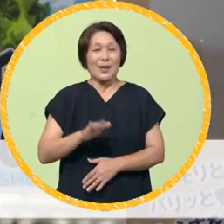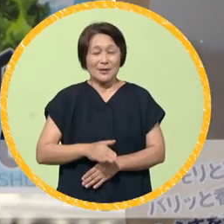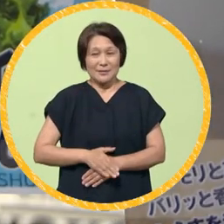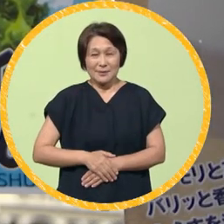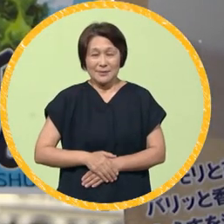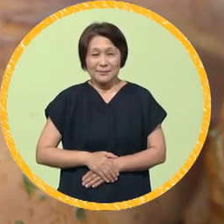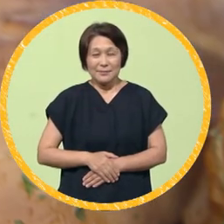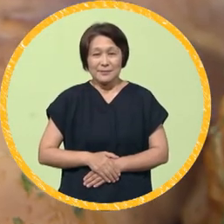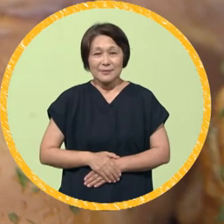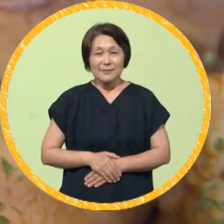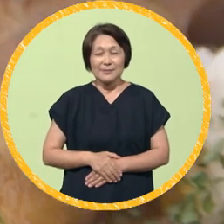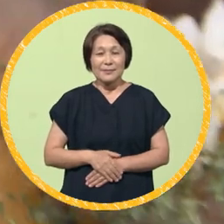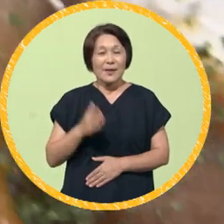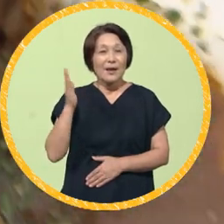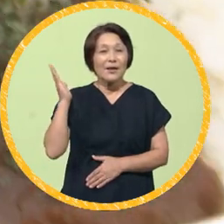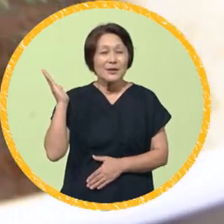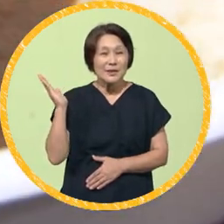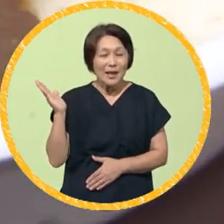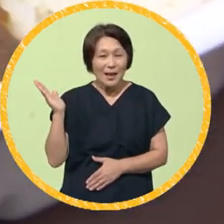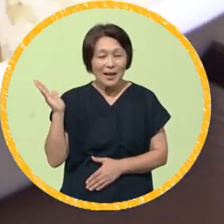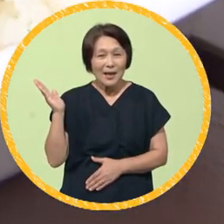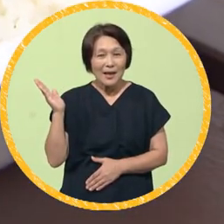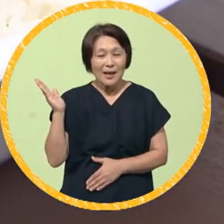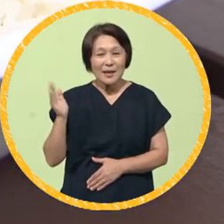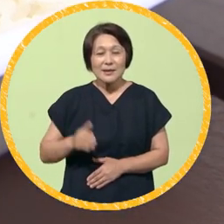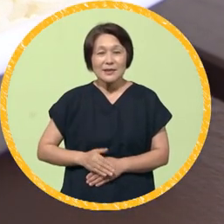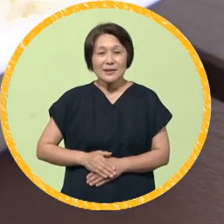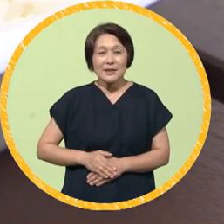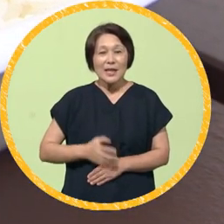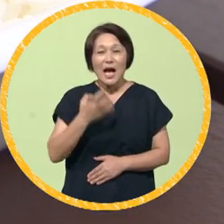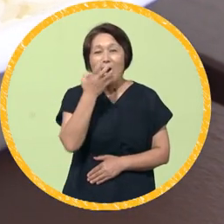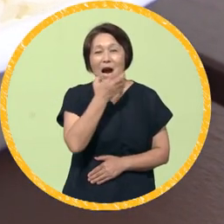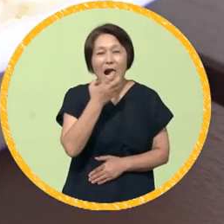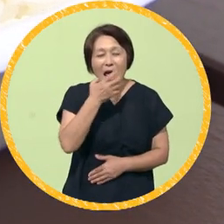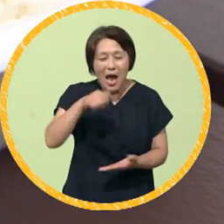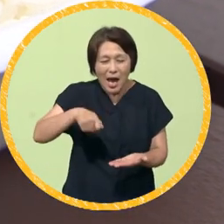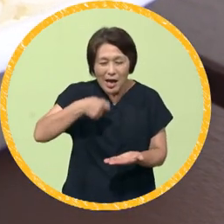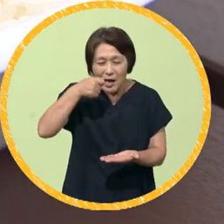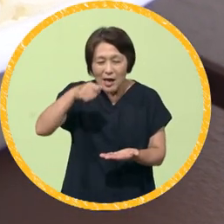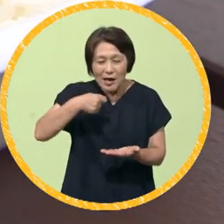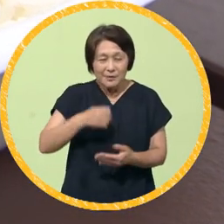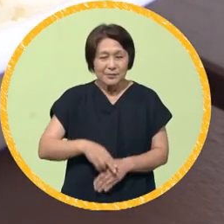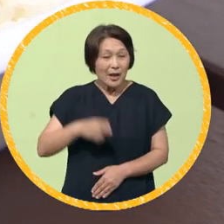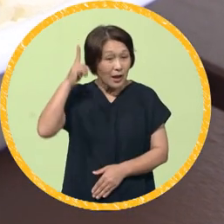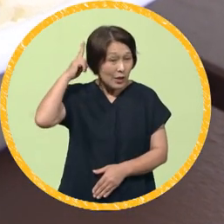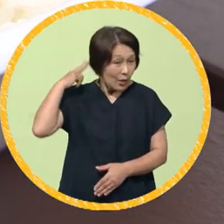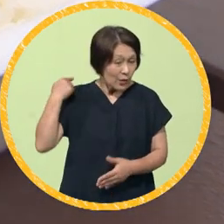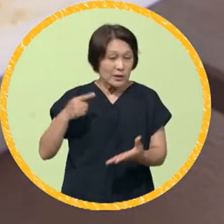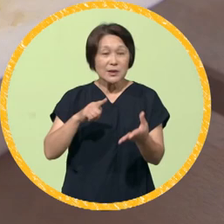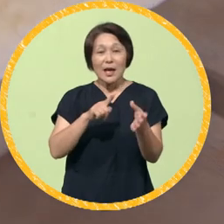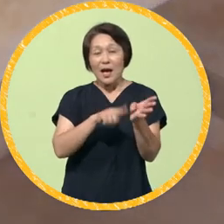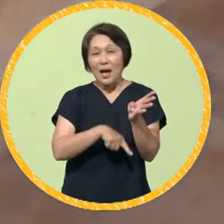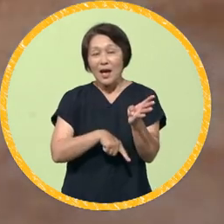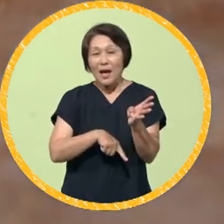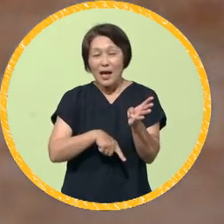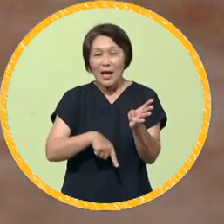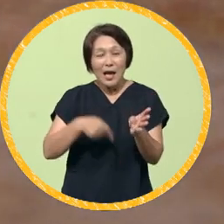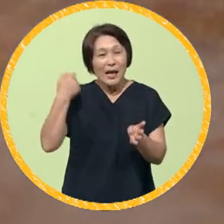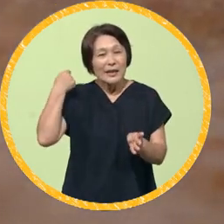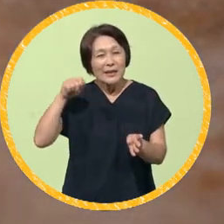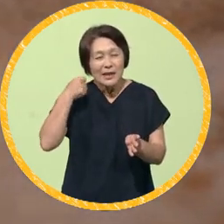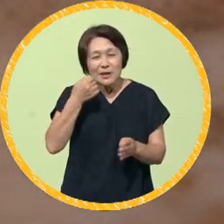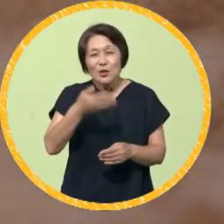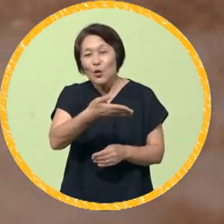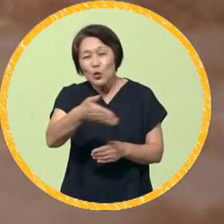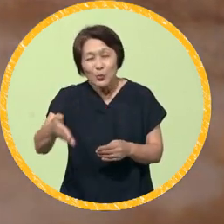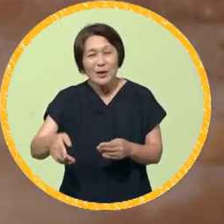くまいちゃんが選んだのは正義横須賀海軍カレー。横須賀、そして夏の海といえば、うん、カ